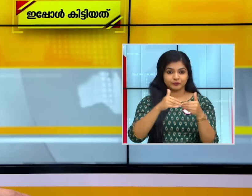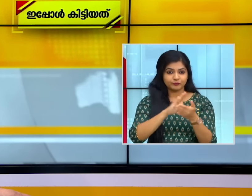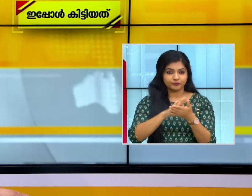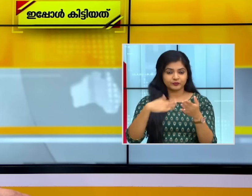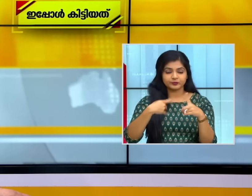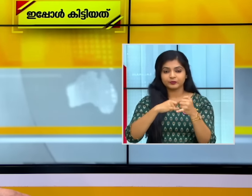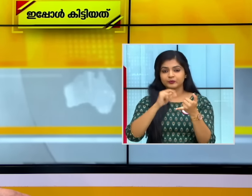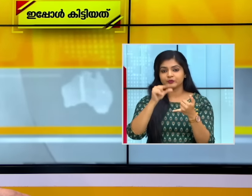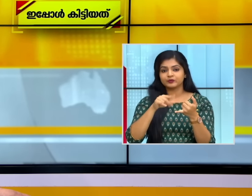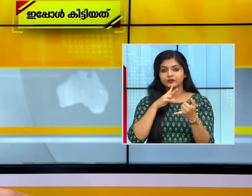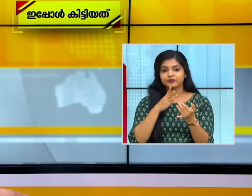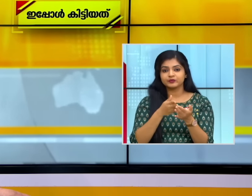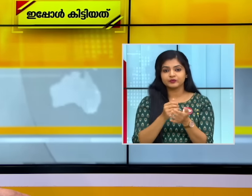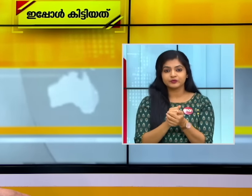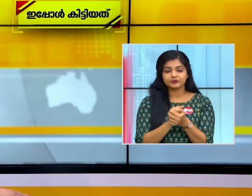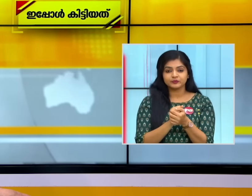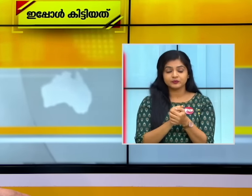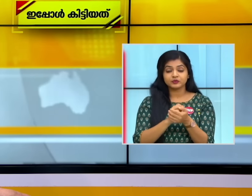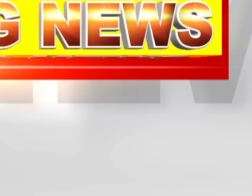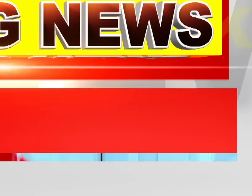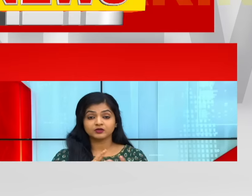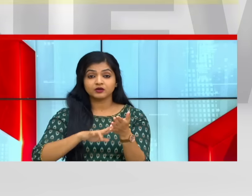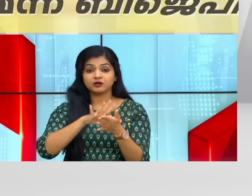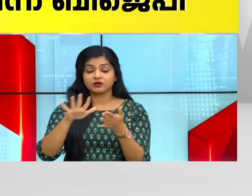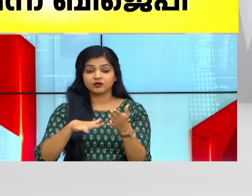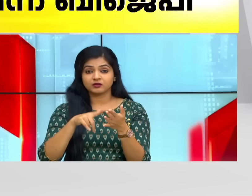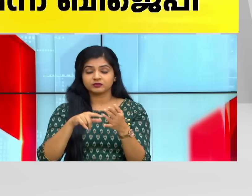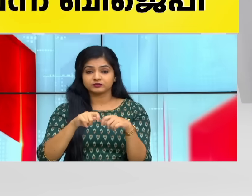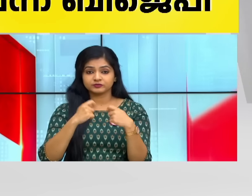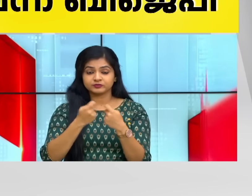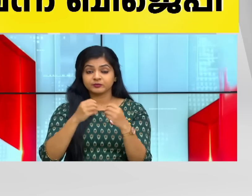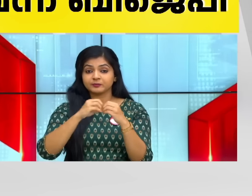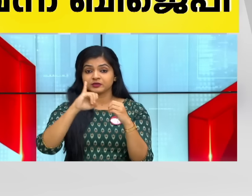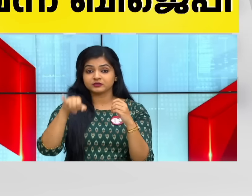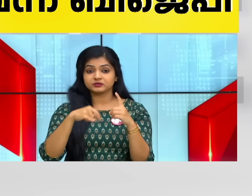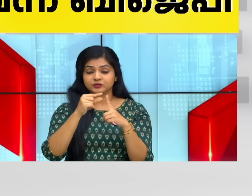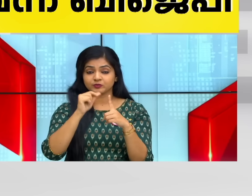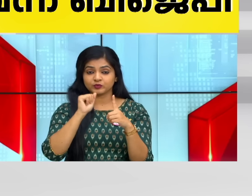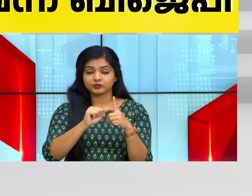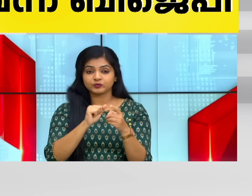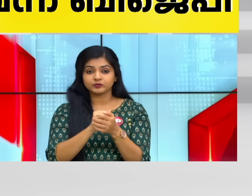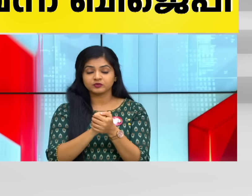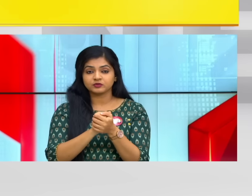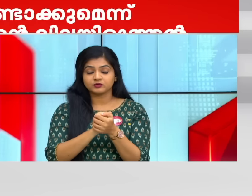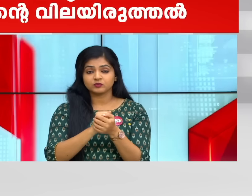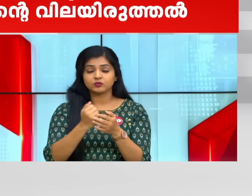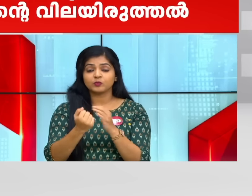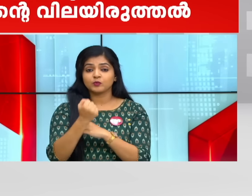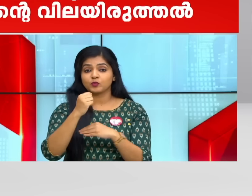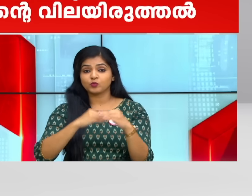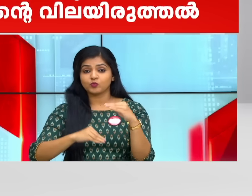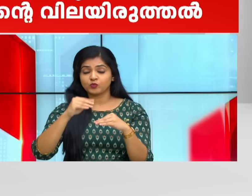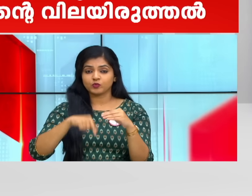സുരേന്ദ്രൻ പറഞ്ഞു. ദേശീയ ജനാധിപത്യ സഖ്യത്തിന്, ഭാരതീയ ജനതാ പാർട്ടിക്ക് മേൽക്കൈയുള്ള ഒരു രാഷ്ട്രീയ